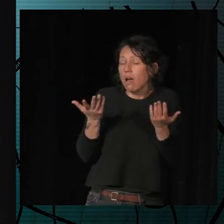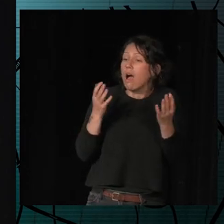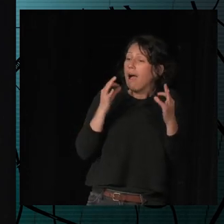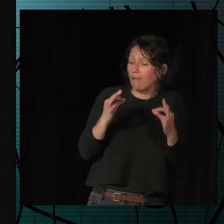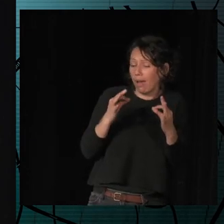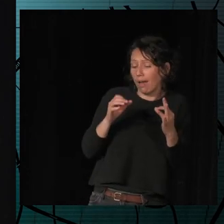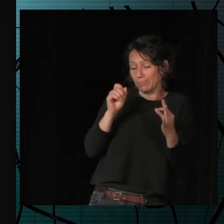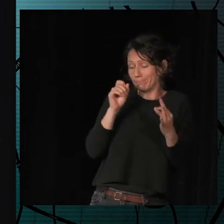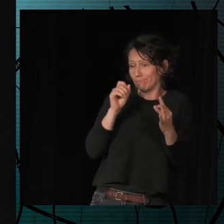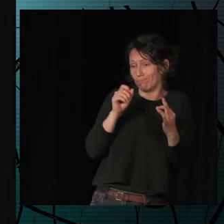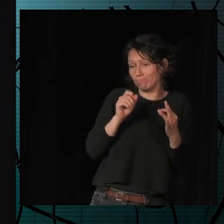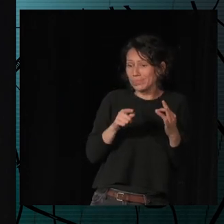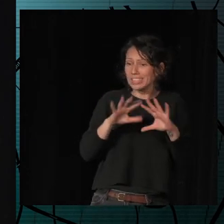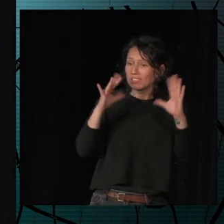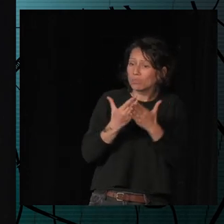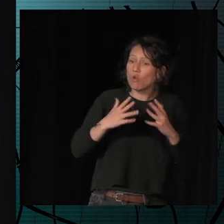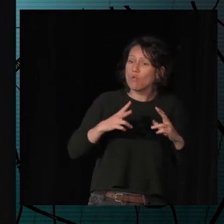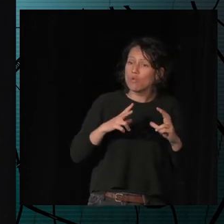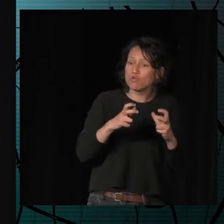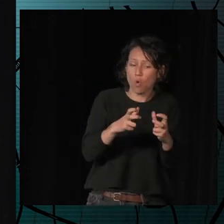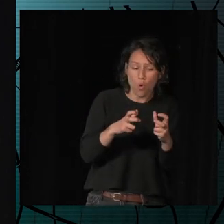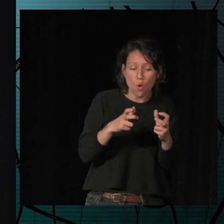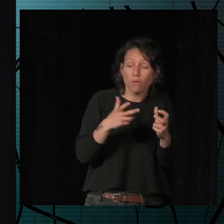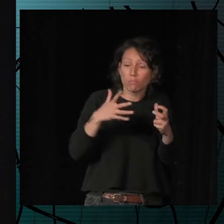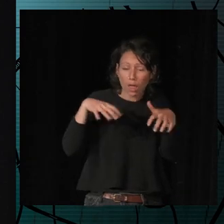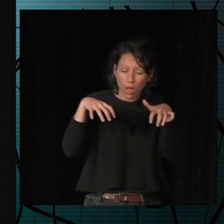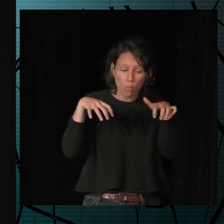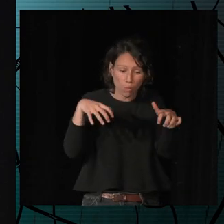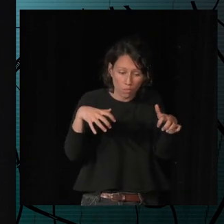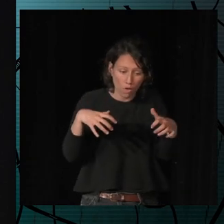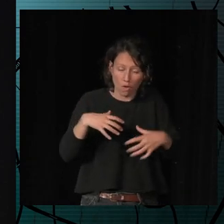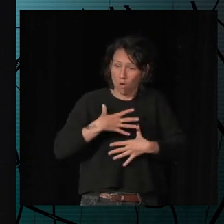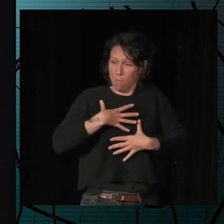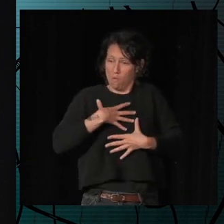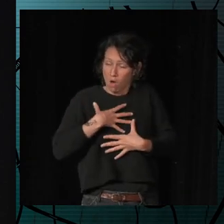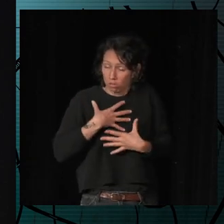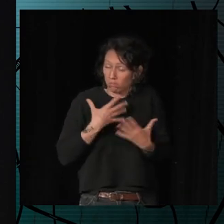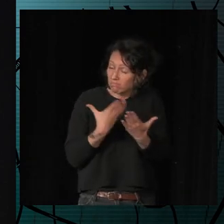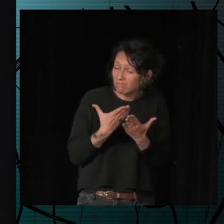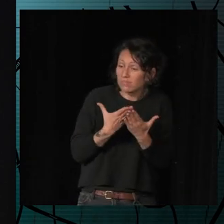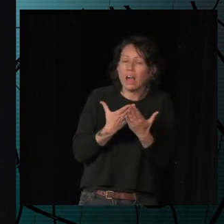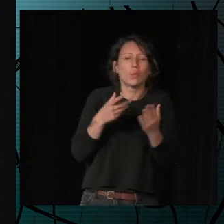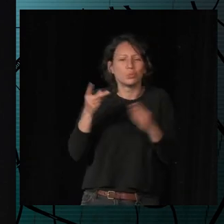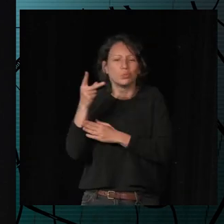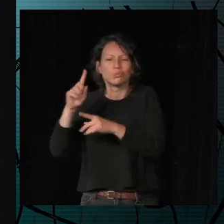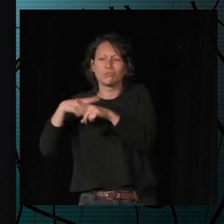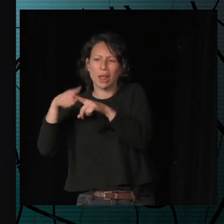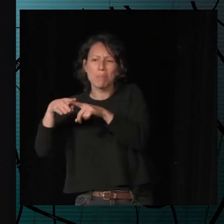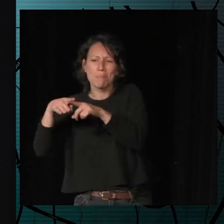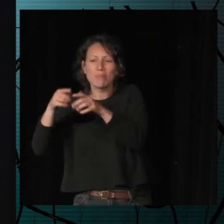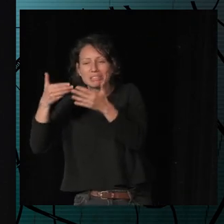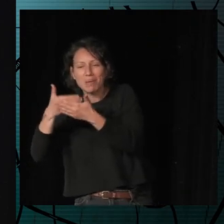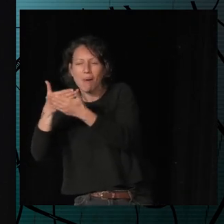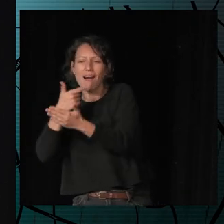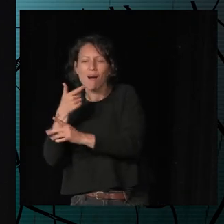d'épouvante on n'utilise pas assez ce terme le jeu d'épouvante l'épouvante et je trouve que on on l'emploie d'avantage au cinéma un peu moins peut-être aujourd'hui mais je